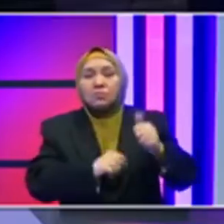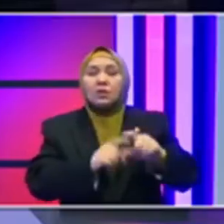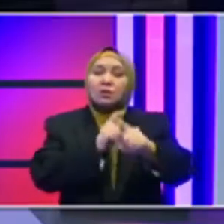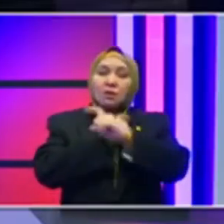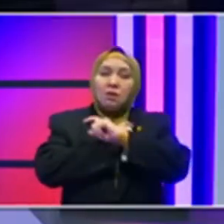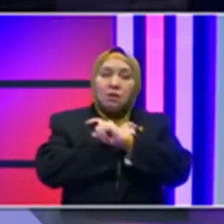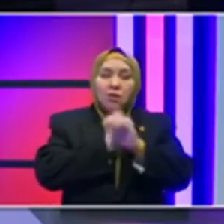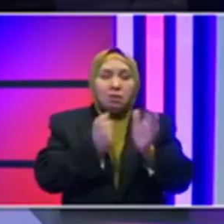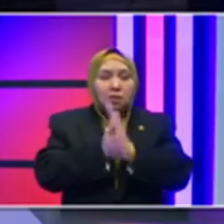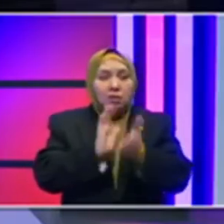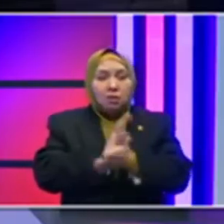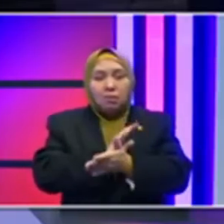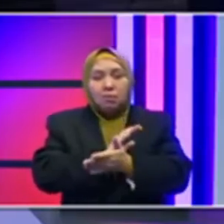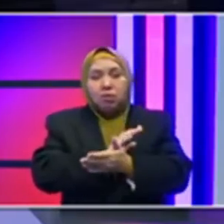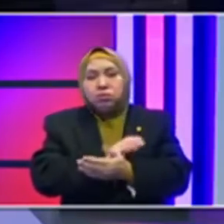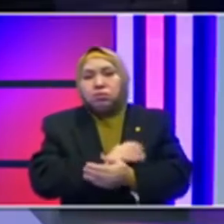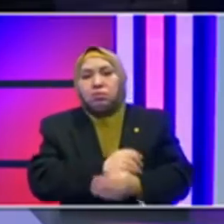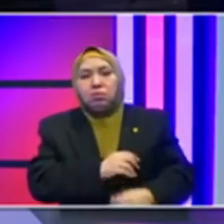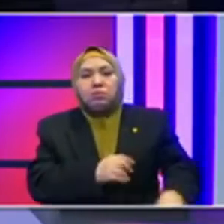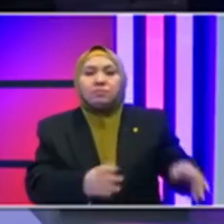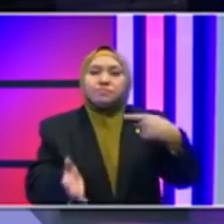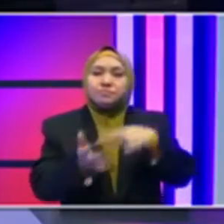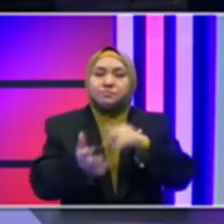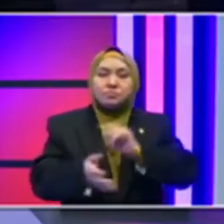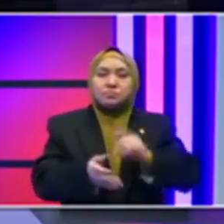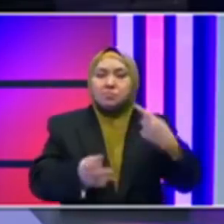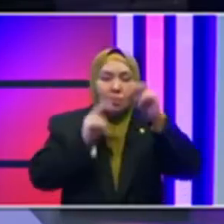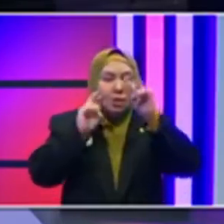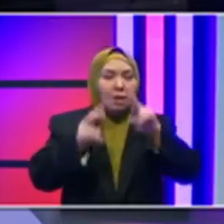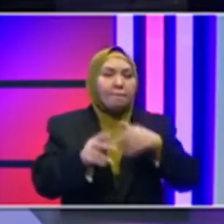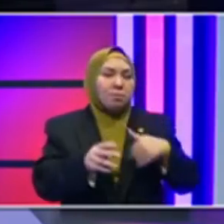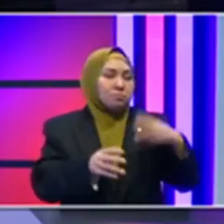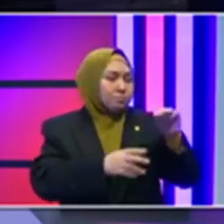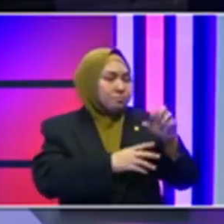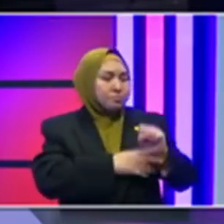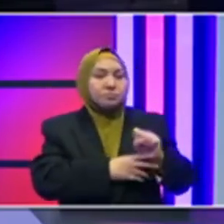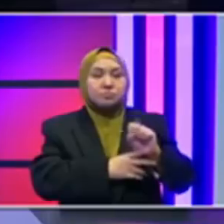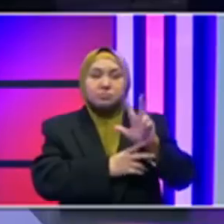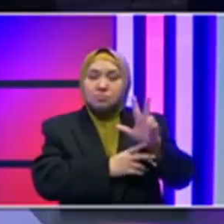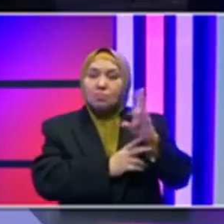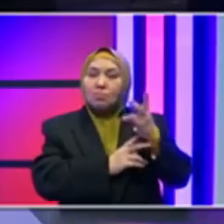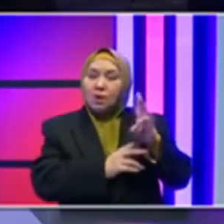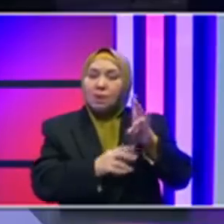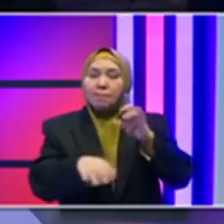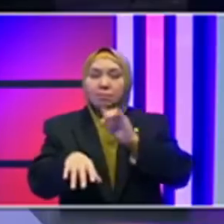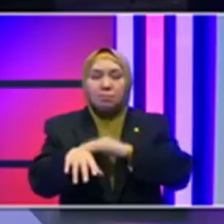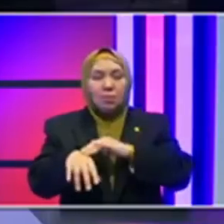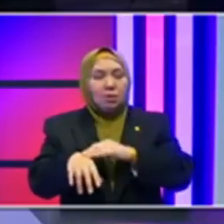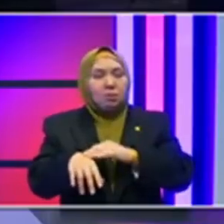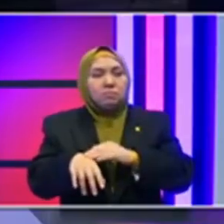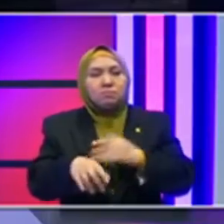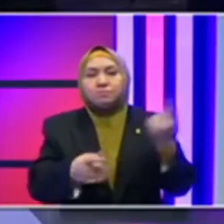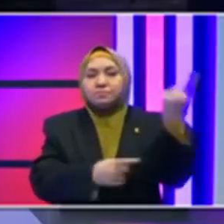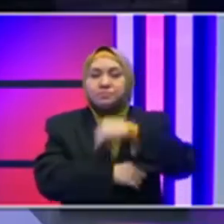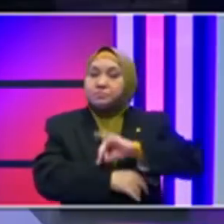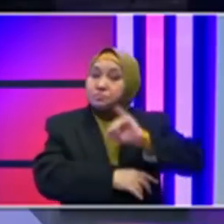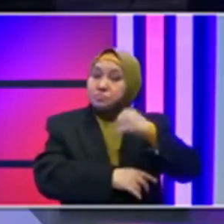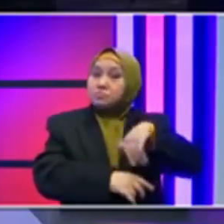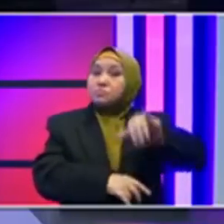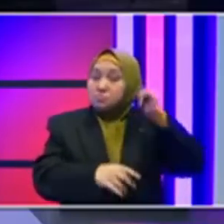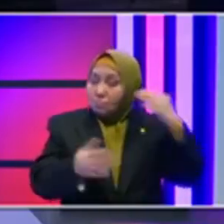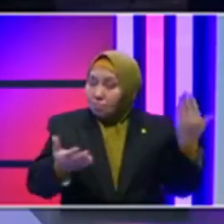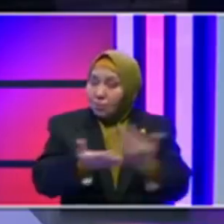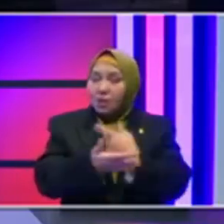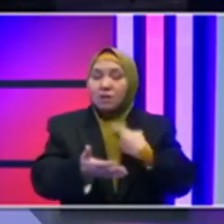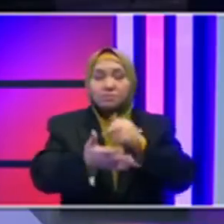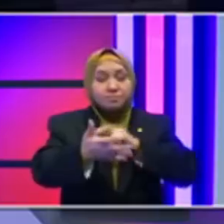Firaun maka inilah yang kita lihat sambungan pada halaman 317 halaman terakhir yang kita baca hari cuma semalam kita bahwa